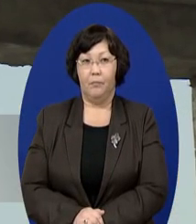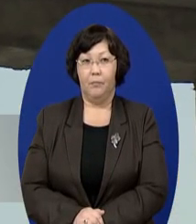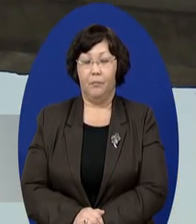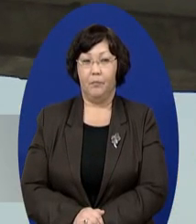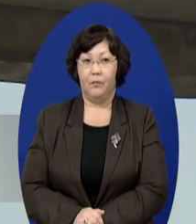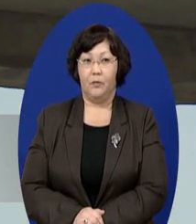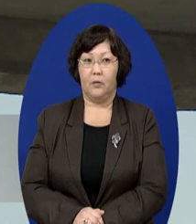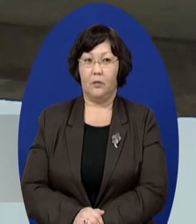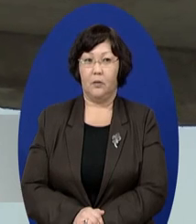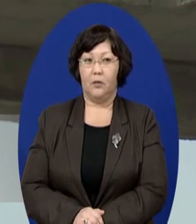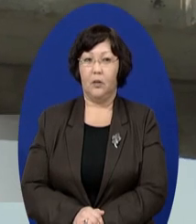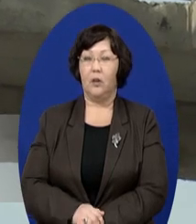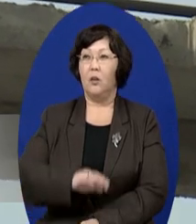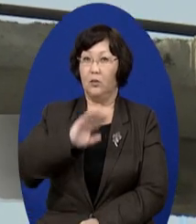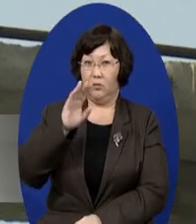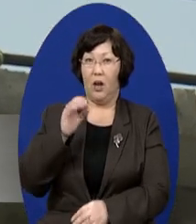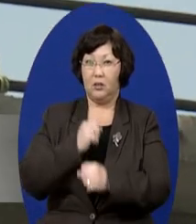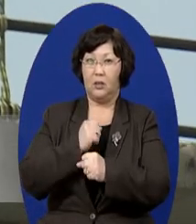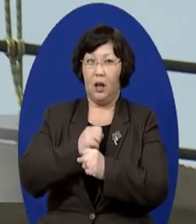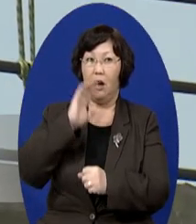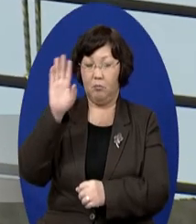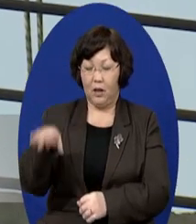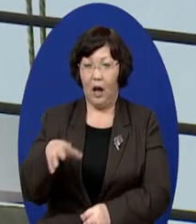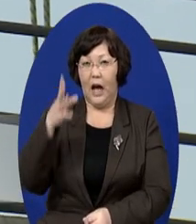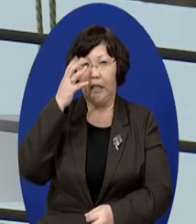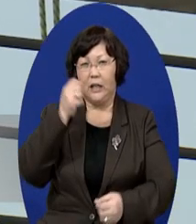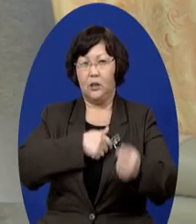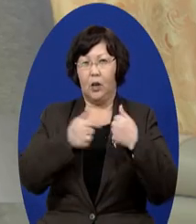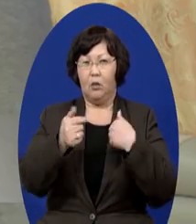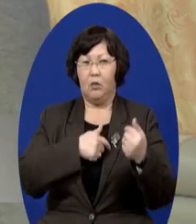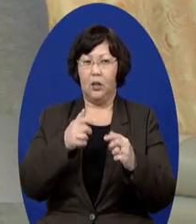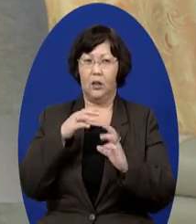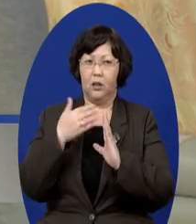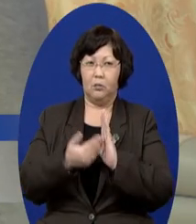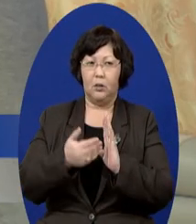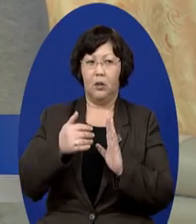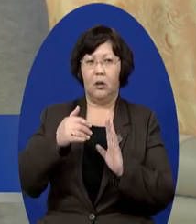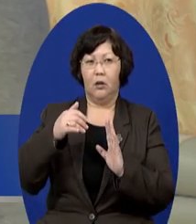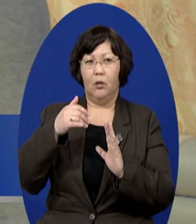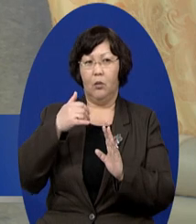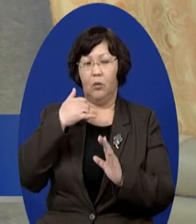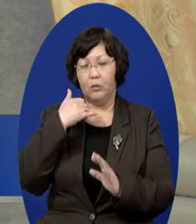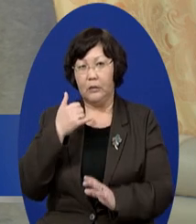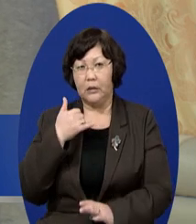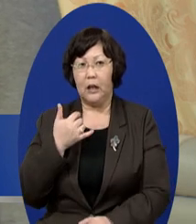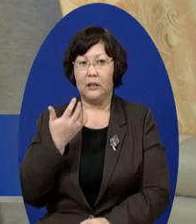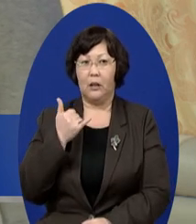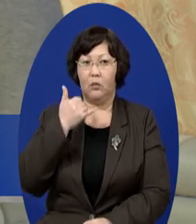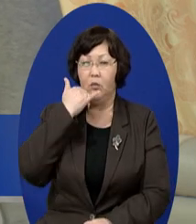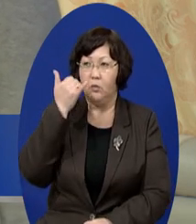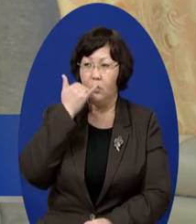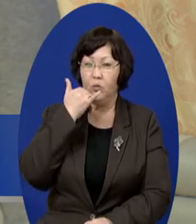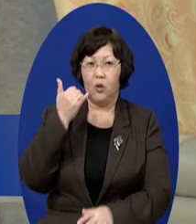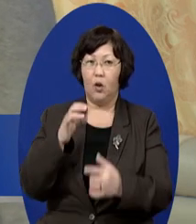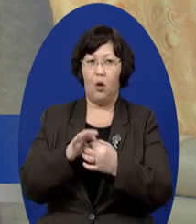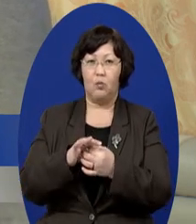Тэгээд ийш тийшээ явсаа яг орн нь бол санаа зовоод бид нэр бас гэр бүлээс нь хуцстаад энэ яг үед бол зарим үед хуцна холбогдохгүй.